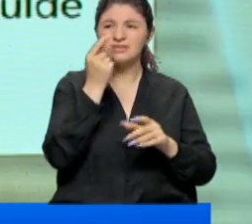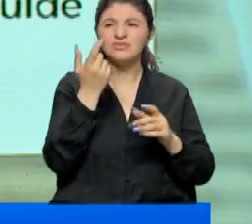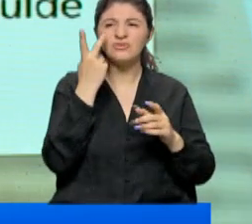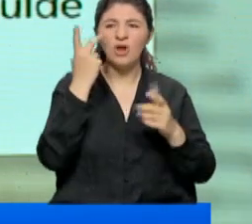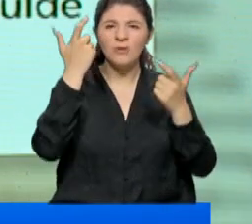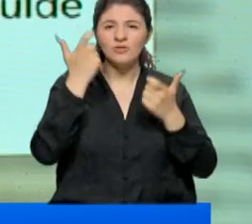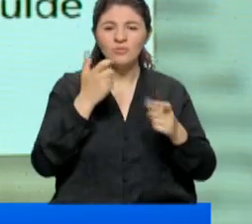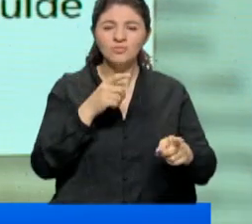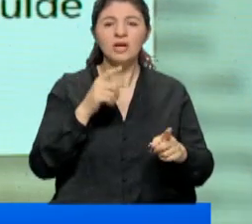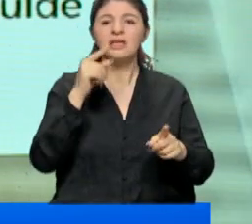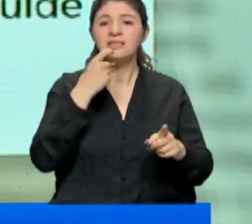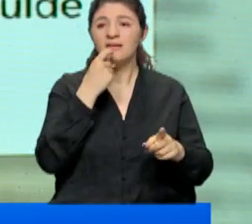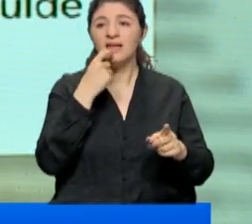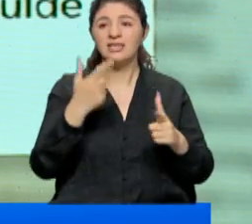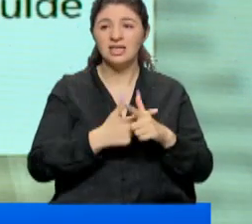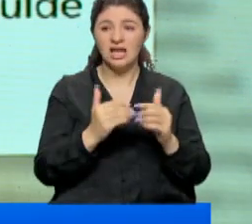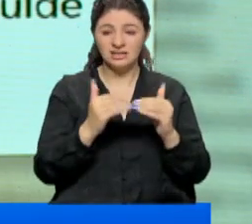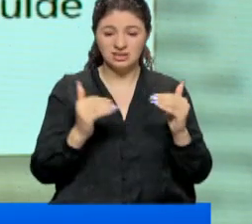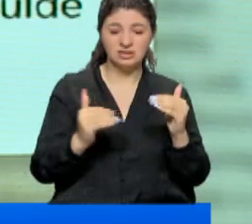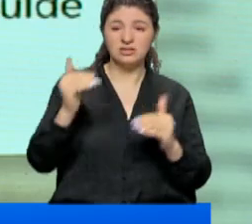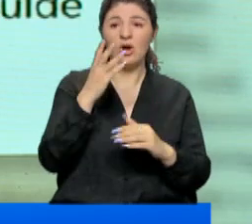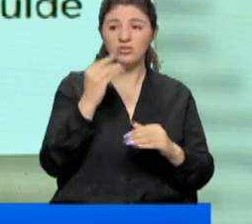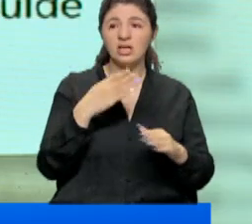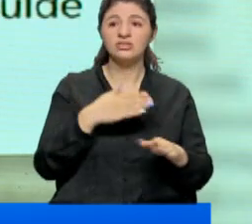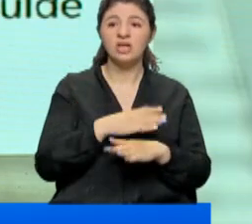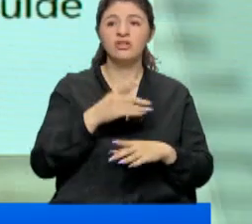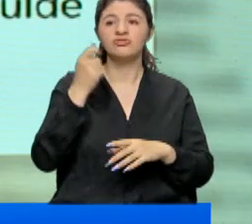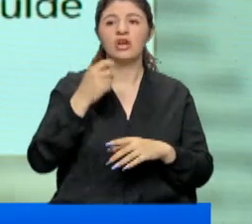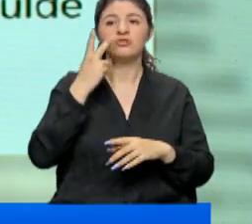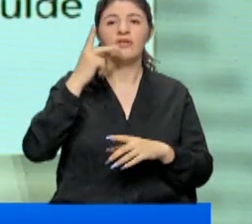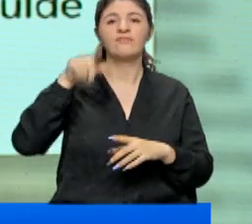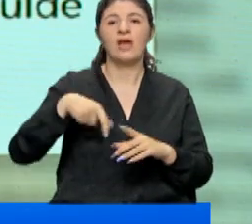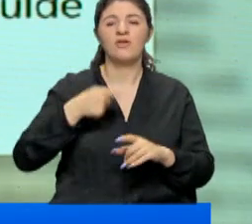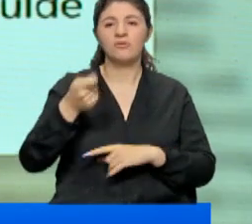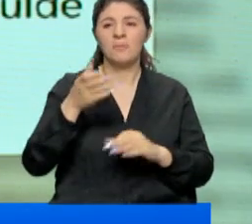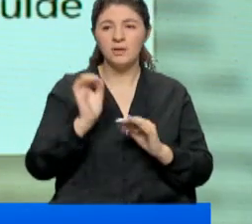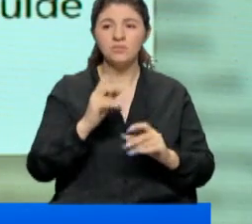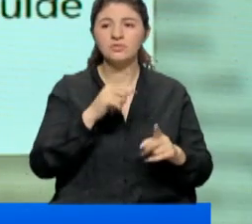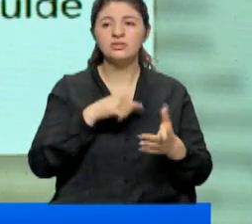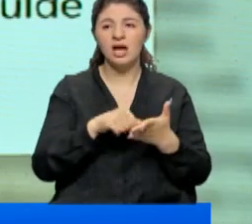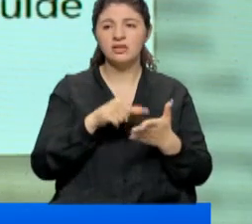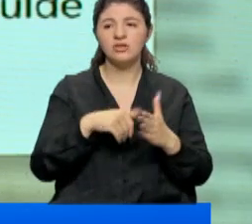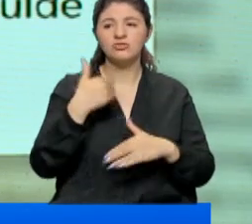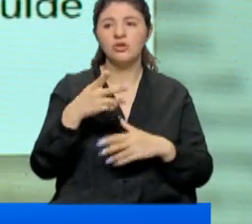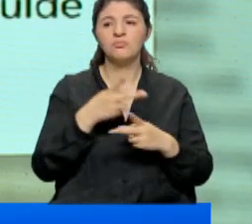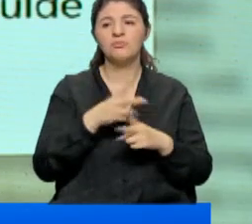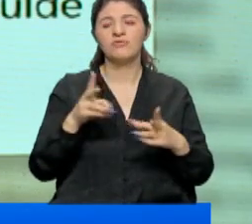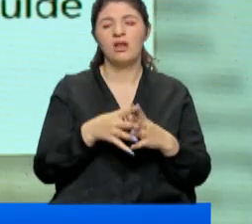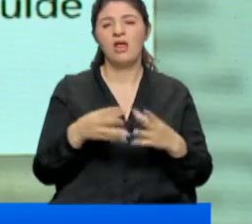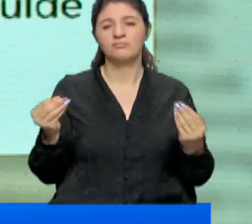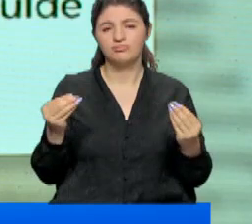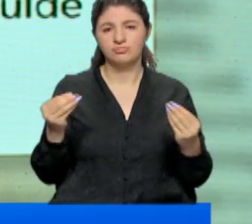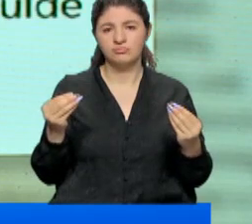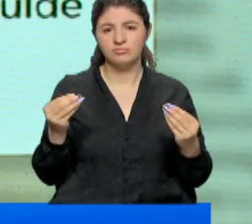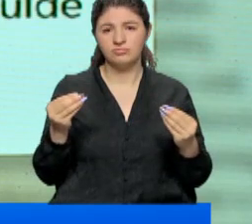mükellefi yıllık kira sınırını açtığında Gerçek usulde vergilendirmeye başlayacak bu tarihten sonra muafiyetini